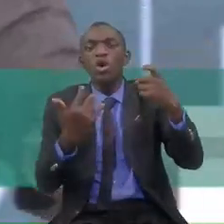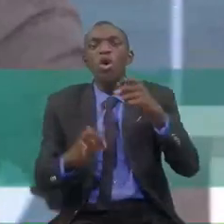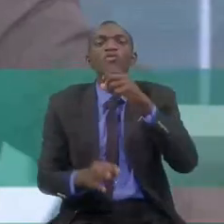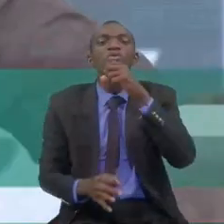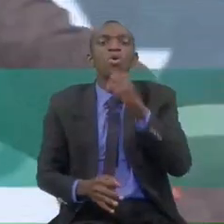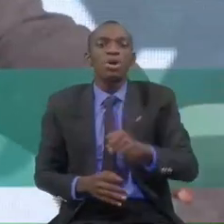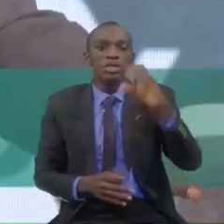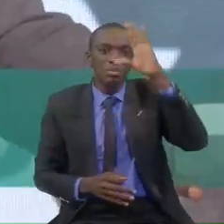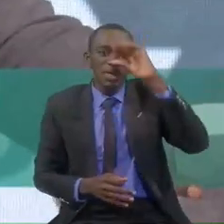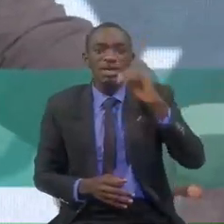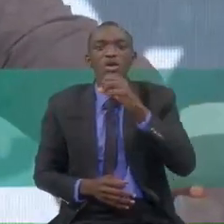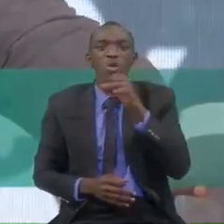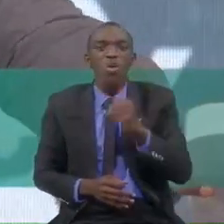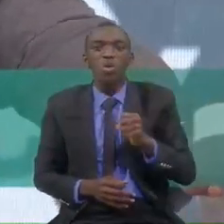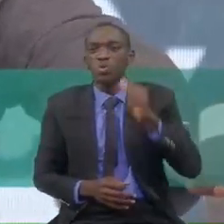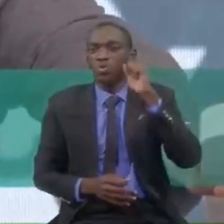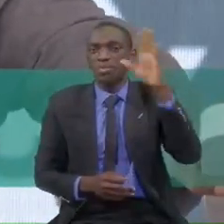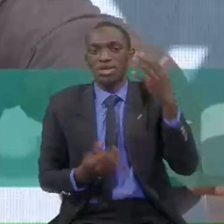des vieillards?